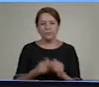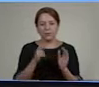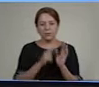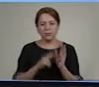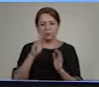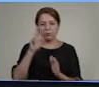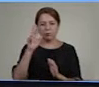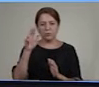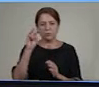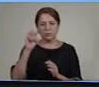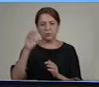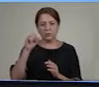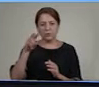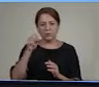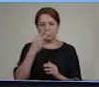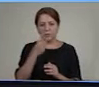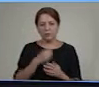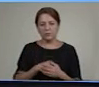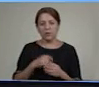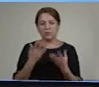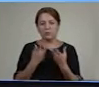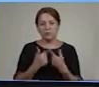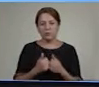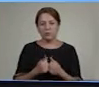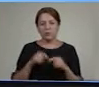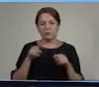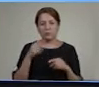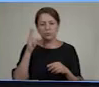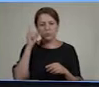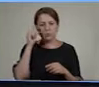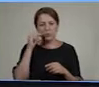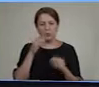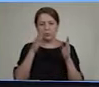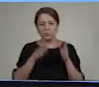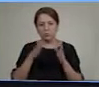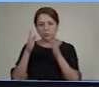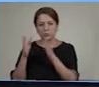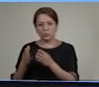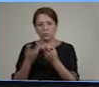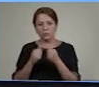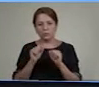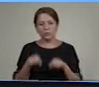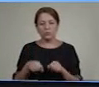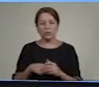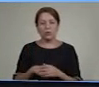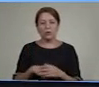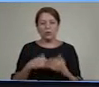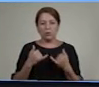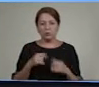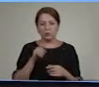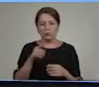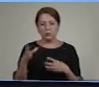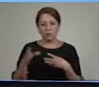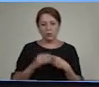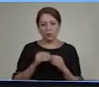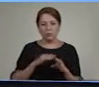83-chi masalaga e'tiboringizni qarating. Hisoblang. Bu sonlarni ustun shaklida hisoblashimiz mumkin. Keling, uni